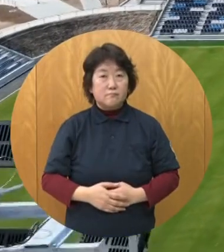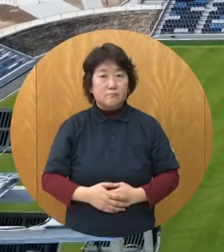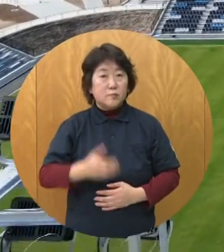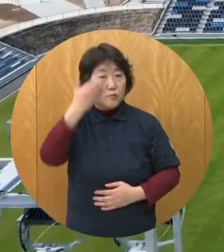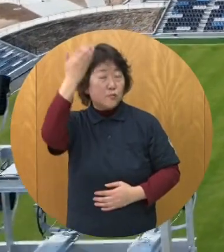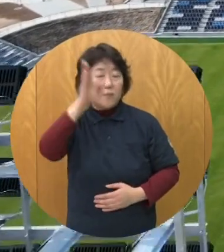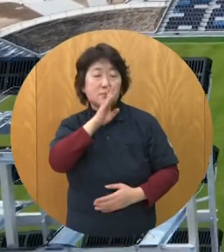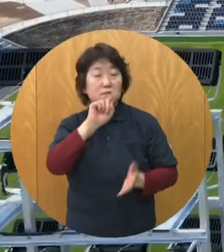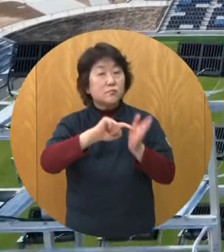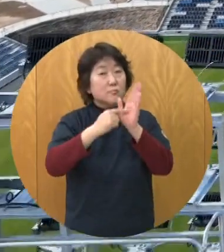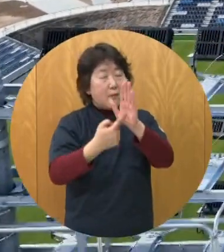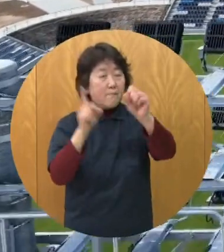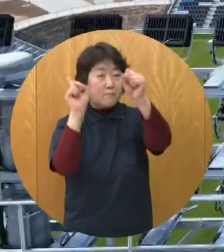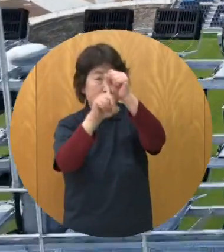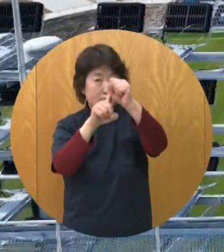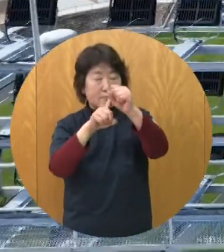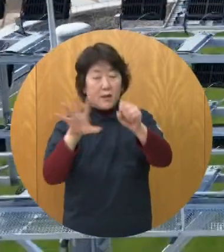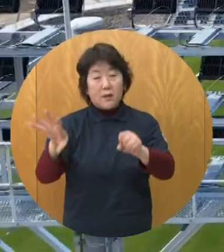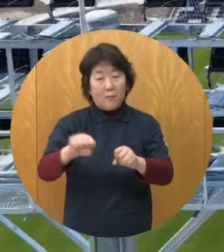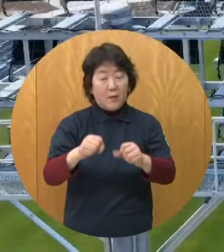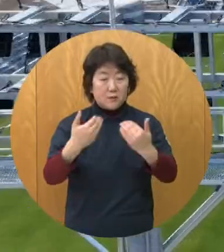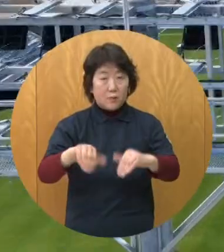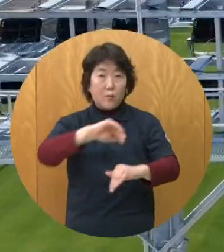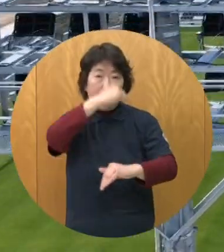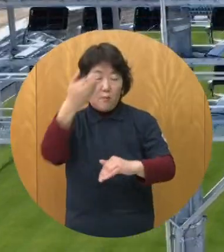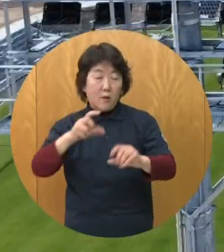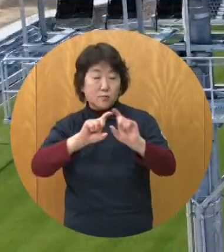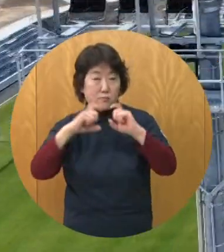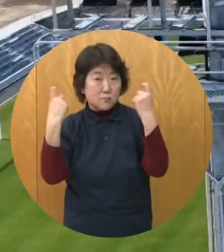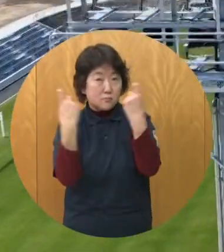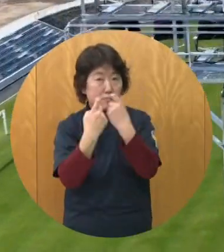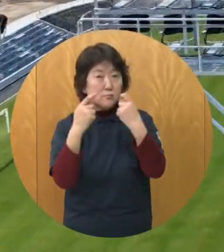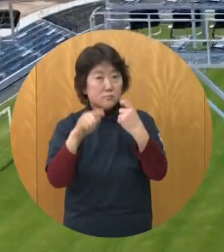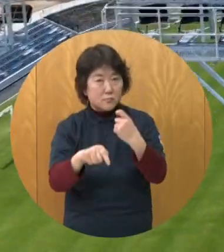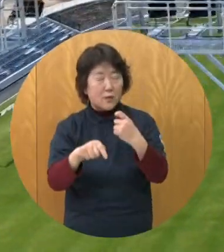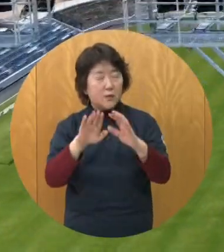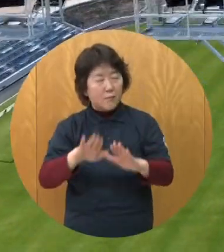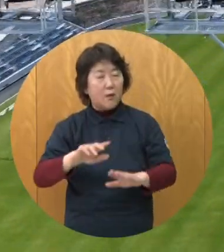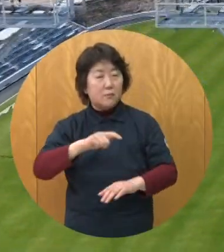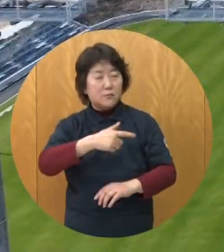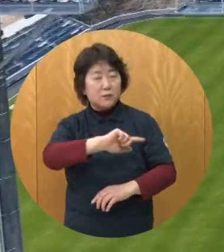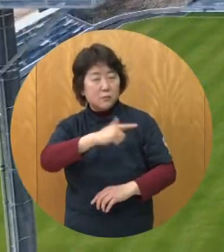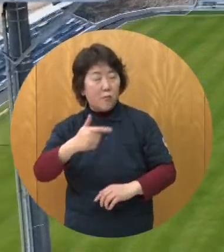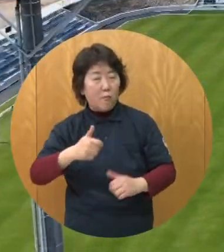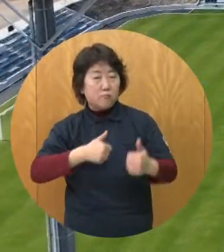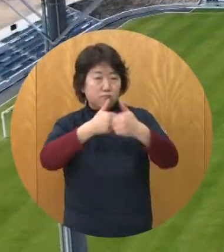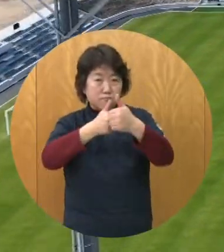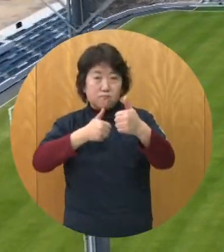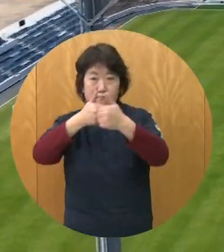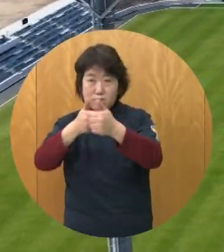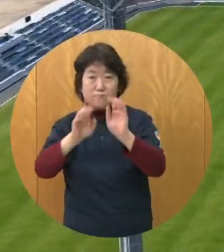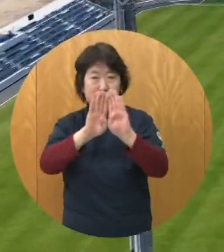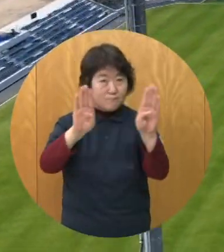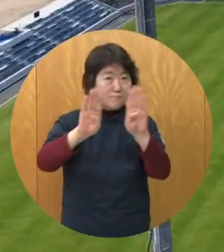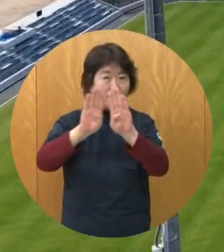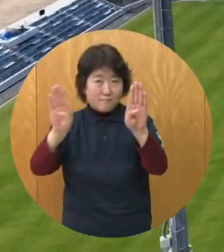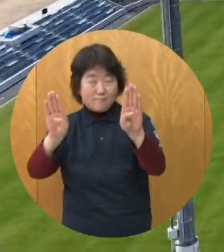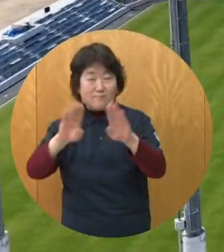。 夢の実現に向けて、今治里山スタジアムではすでに様々な挑戦が始まっているんです